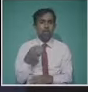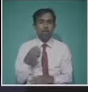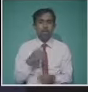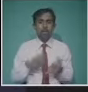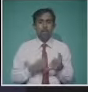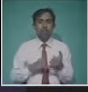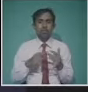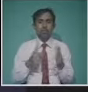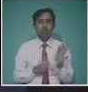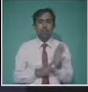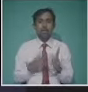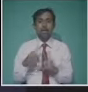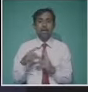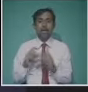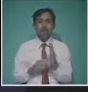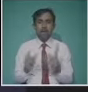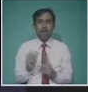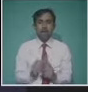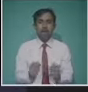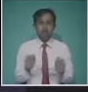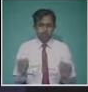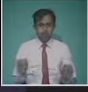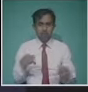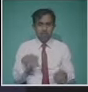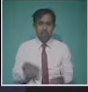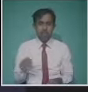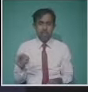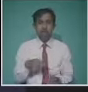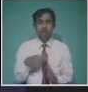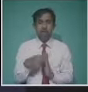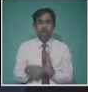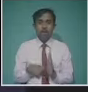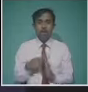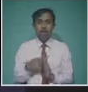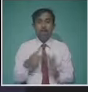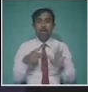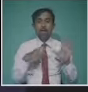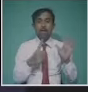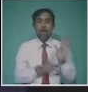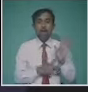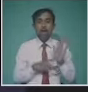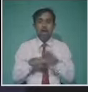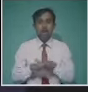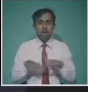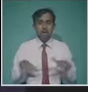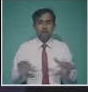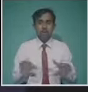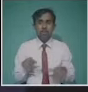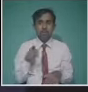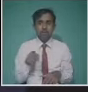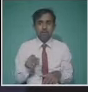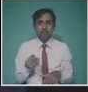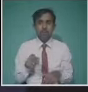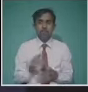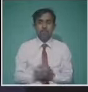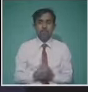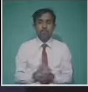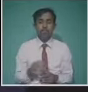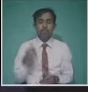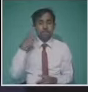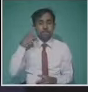සුසිල් ප්‍රේමජයන්ත අධ්‍යාපන ඇමතිවරයාට යොමු කරා අද වෙනකොට රටේ උසස් පෙළ විභාගයට පෙනී හිටින දරුවන්ට